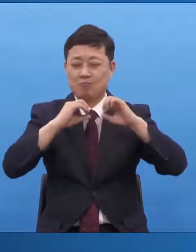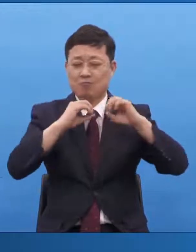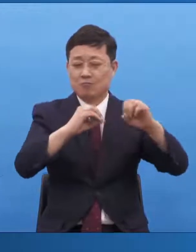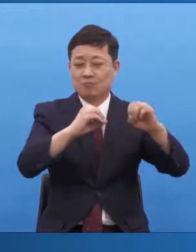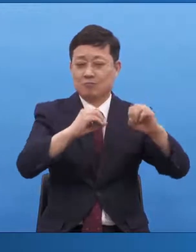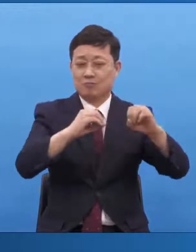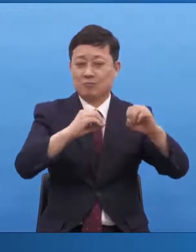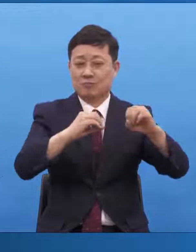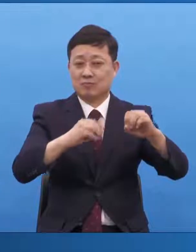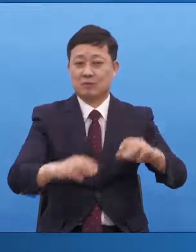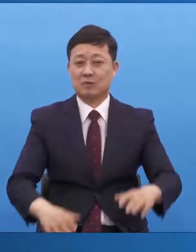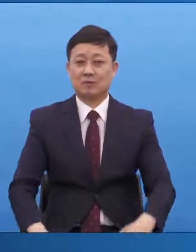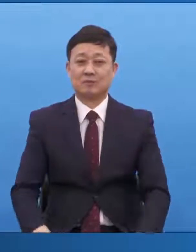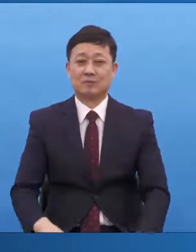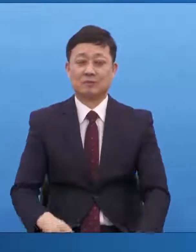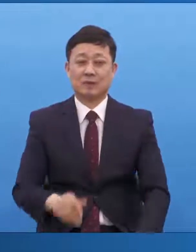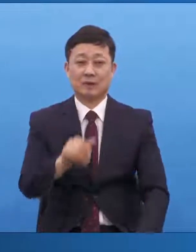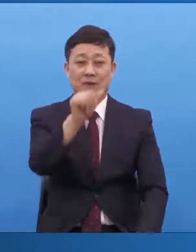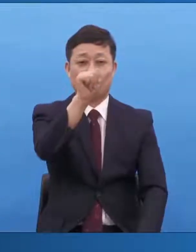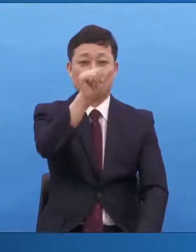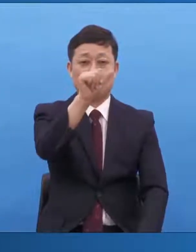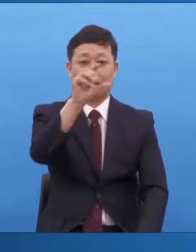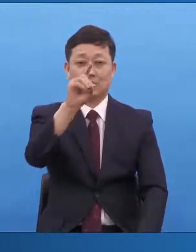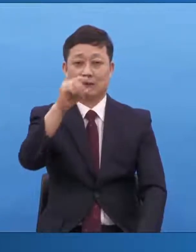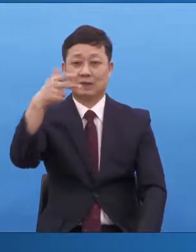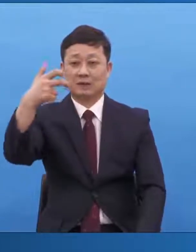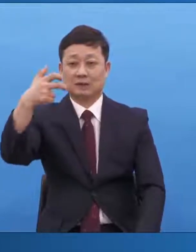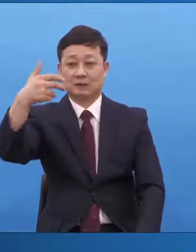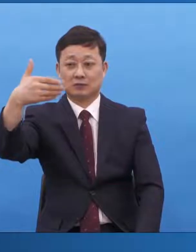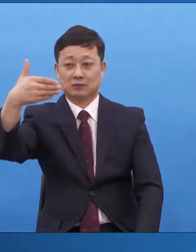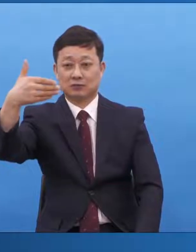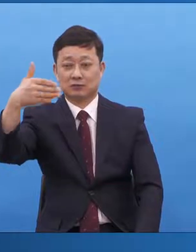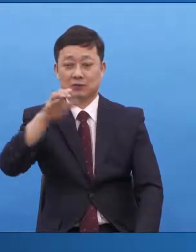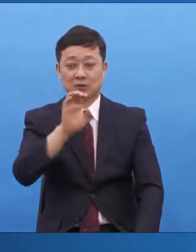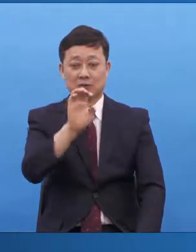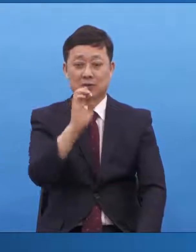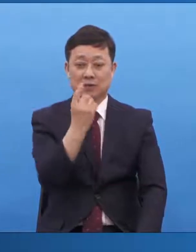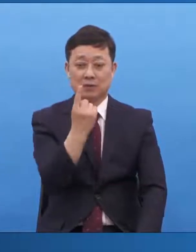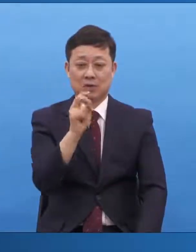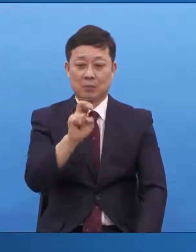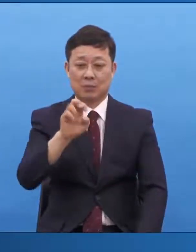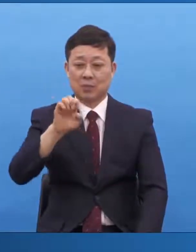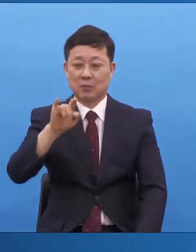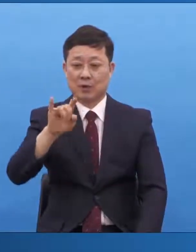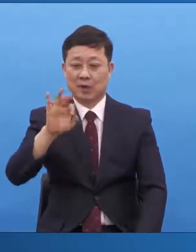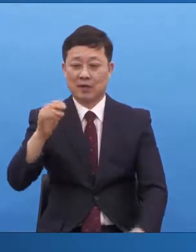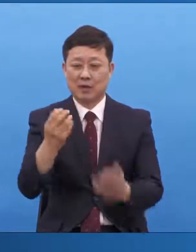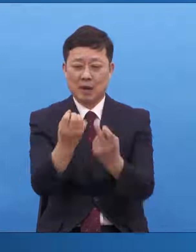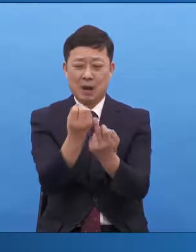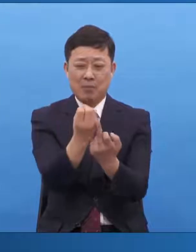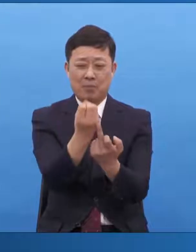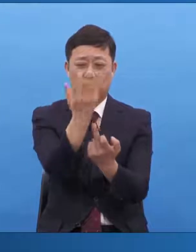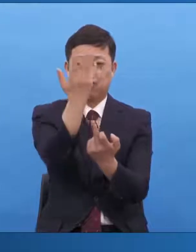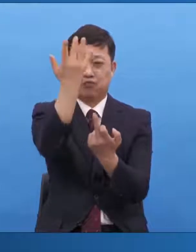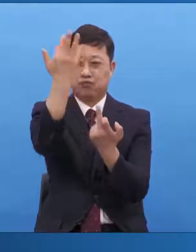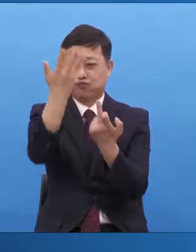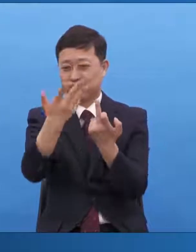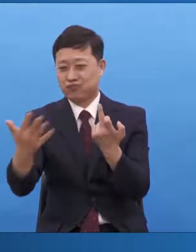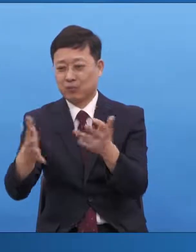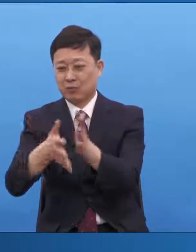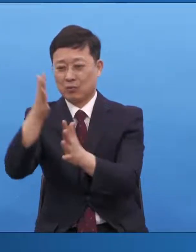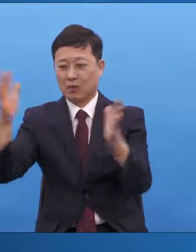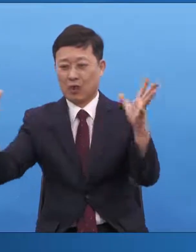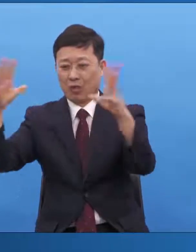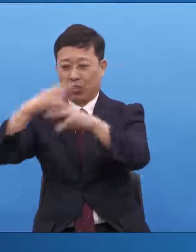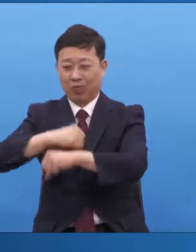79년 폼페이 폭발합니다. And we saw the volcano in Pompeii erupted in 79 AD. 이 복음은 더 널리 전거되었습니다. And this gospel was proclaimed